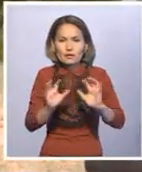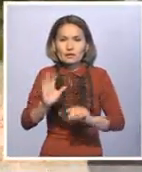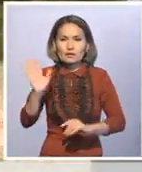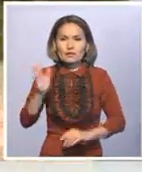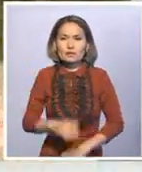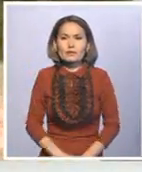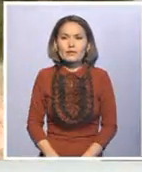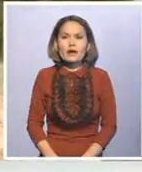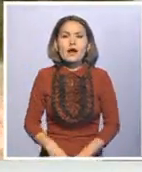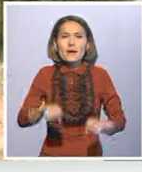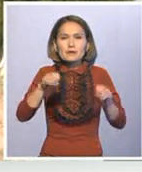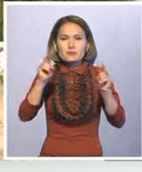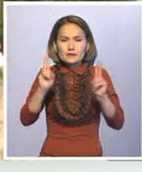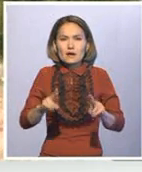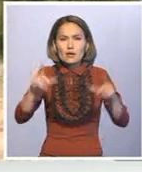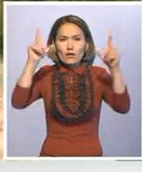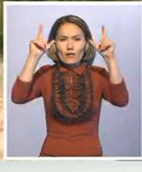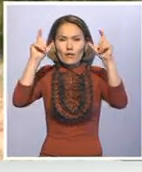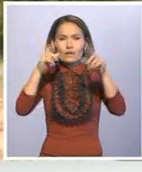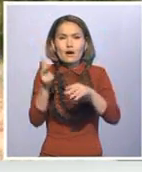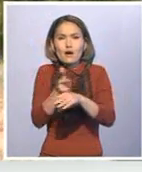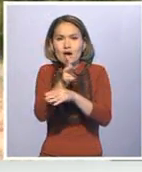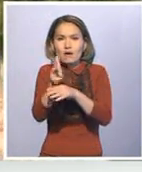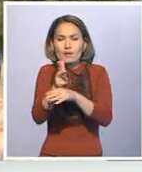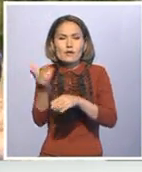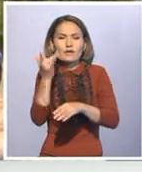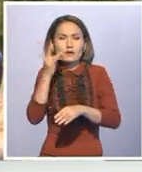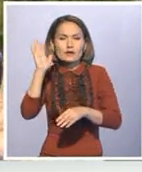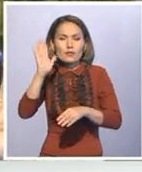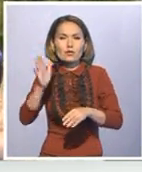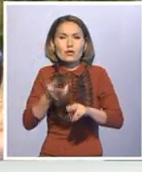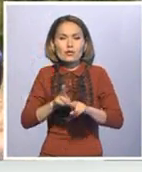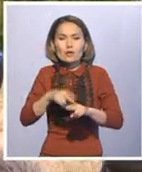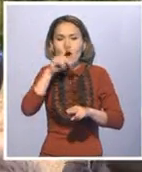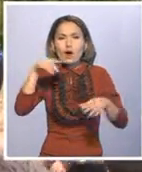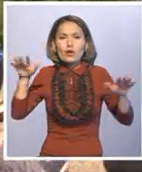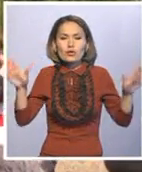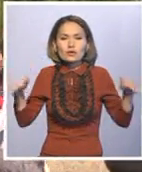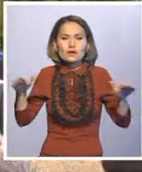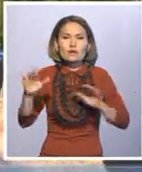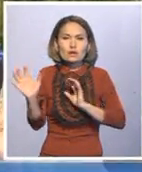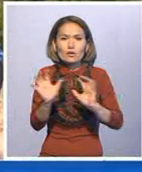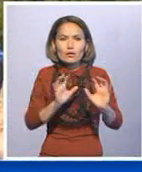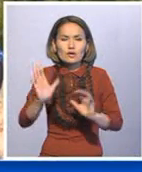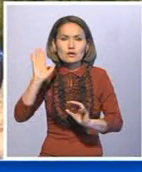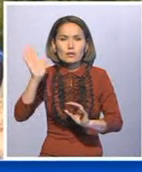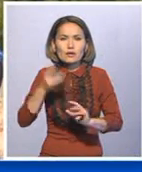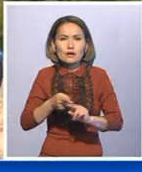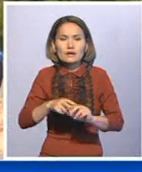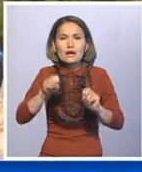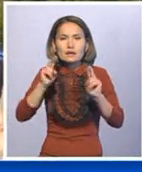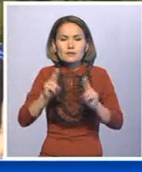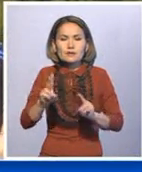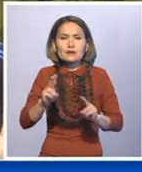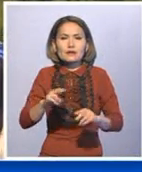Фото құрылғылар орнатамыз. Ол 25 метрге дейінгі аумақтағы құстарды суретке түсіреді. Ол автоматты түрде біздің орталыққа MMS